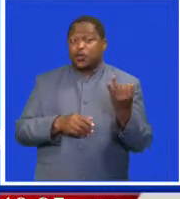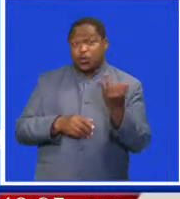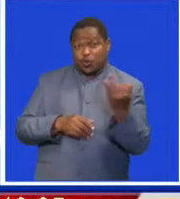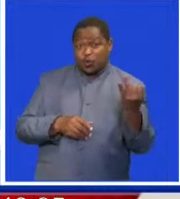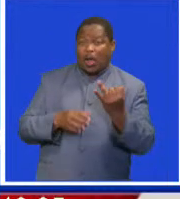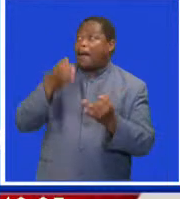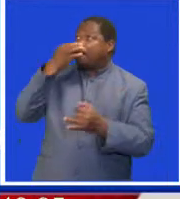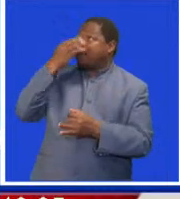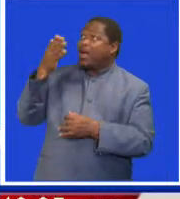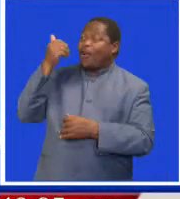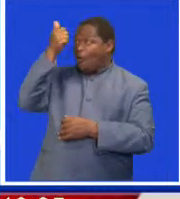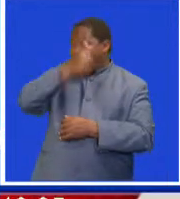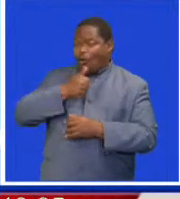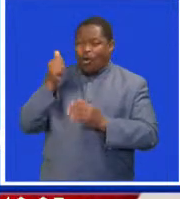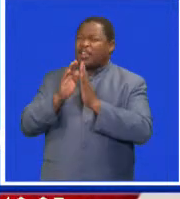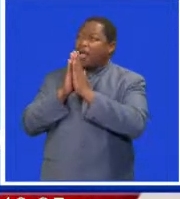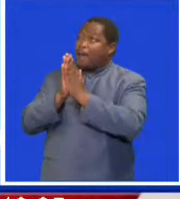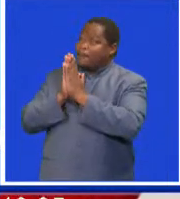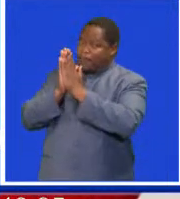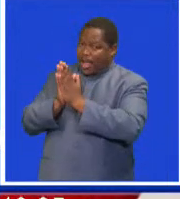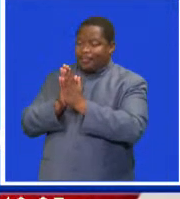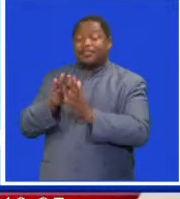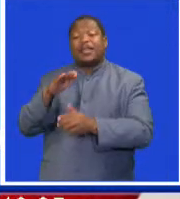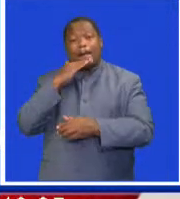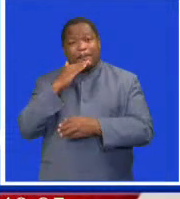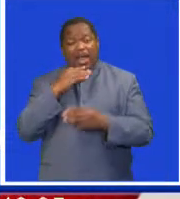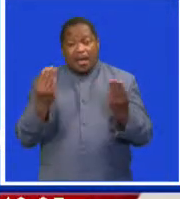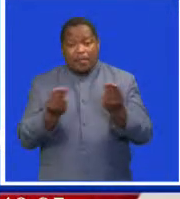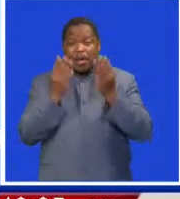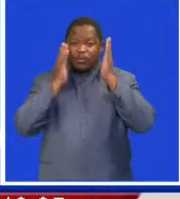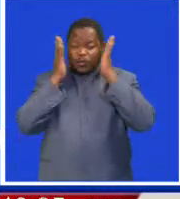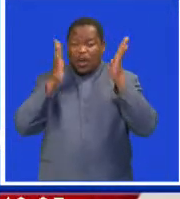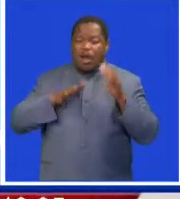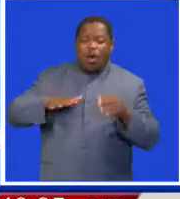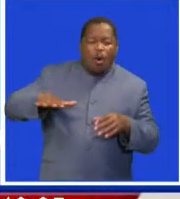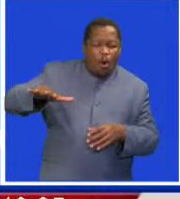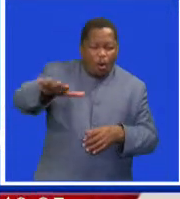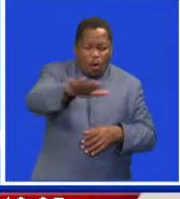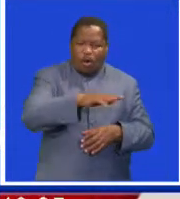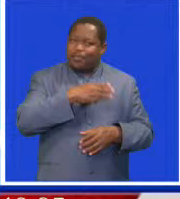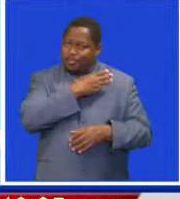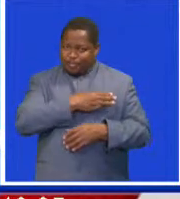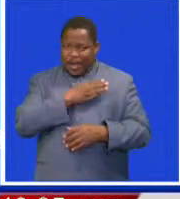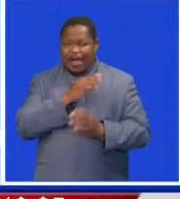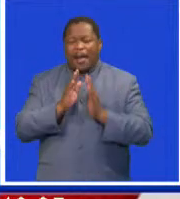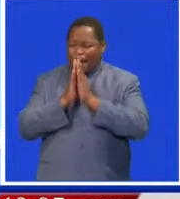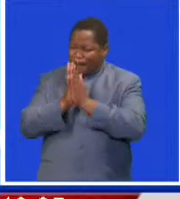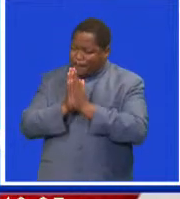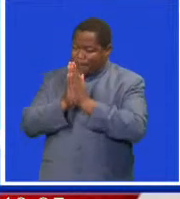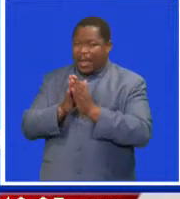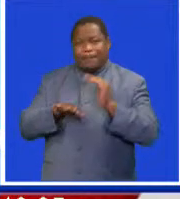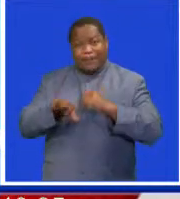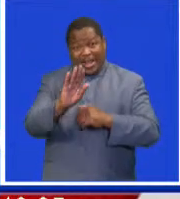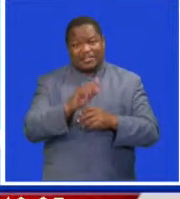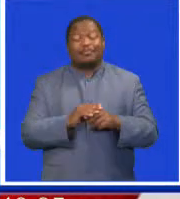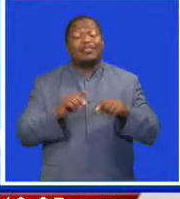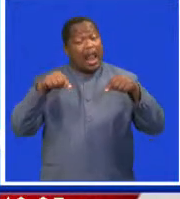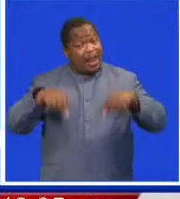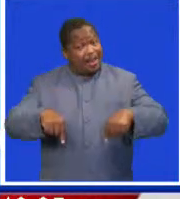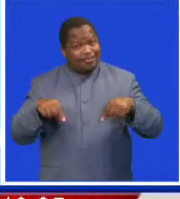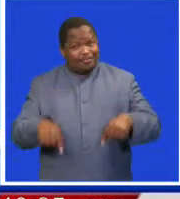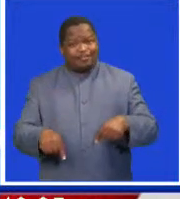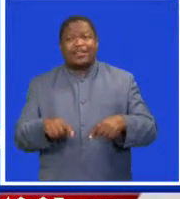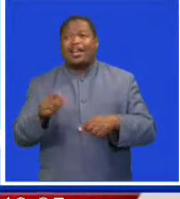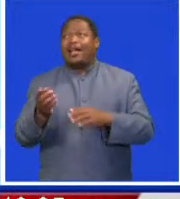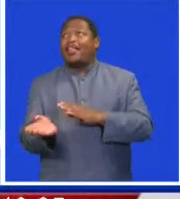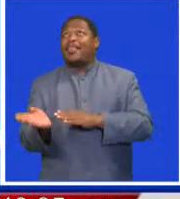le bonagala kutsi si atandaza nga sosonges kazi. Kung manje gene begune ne inkonzo se vile se ifige mapetele nilapa ungele bega kona so ubile